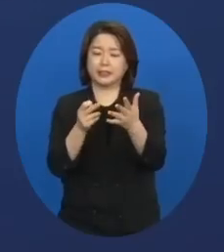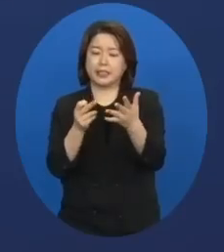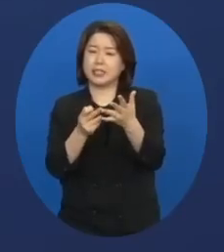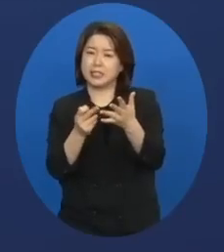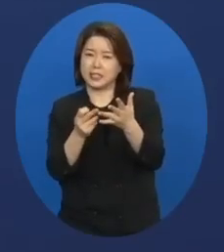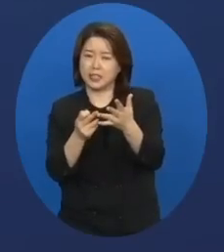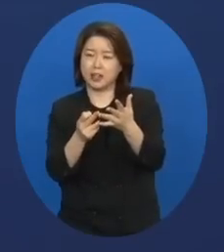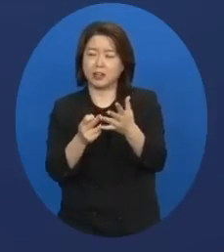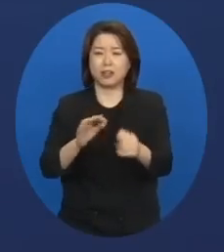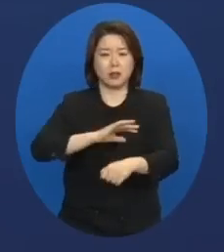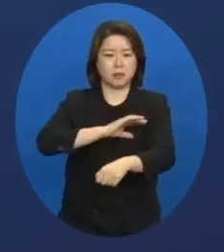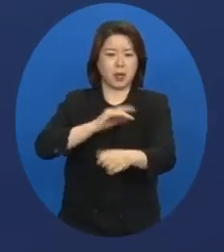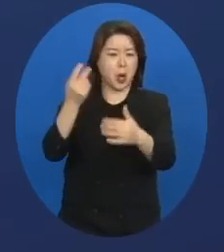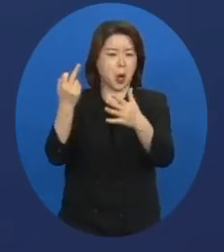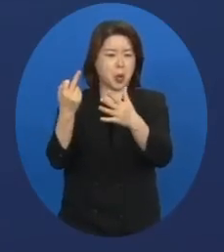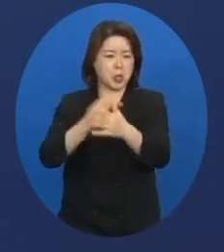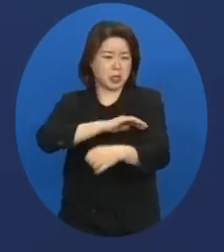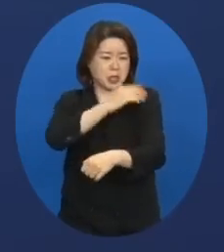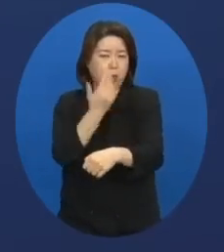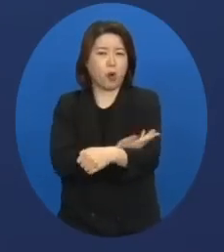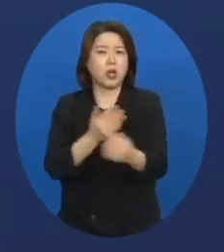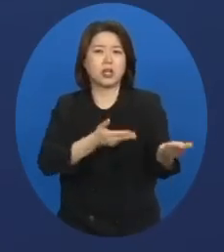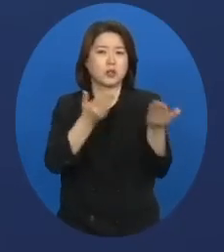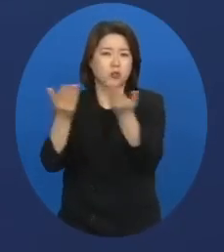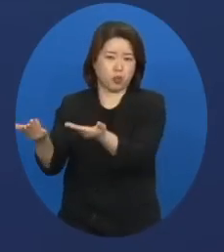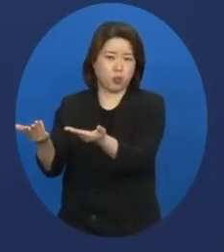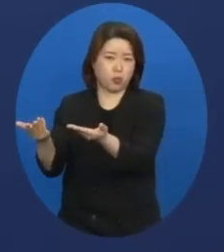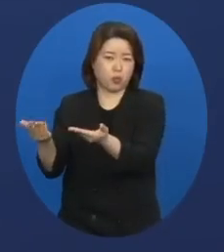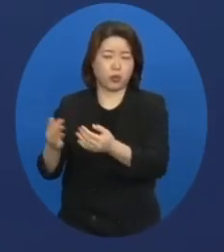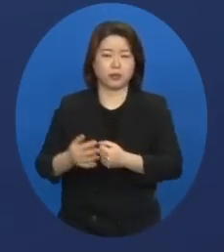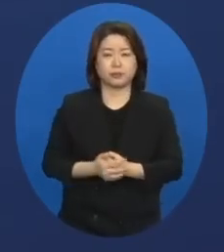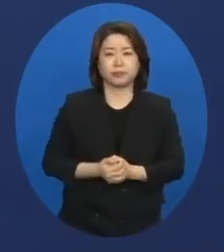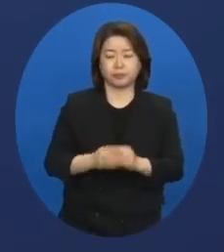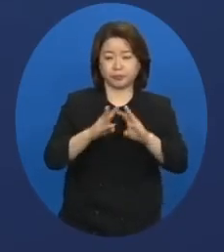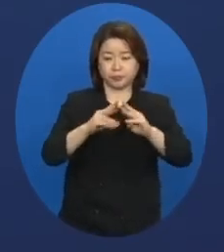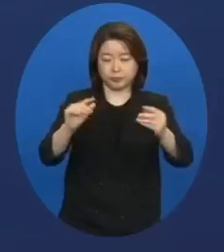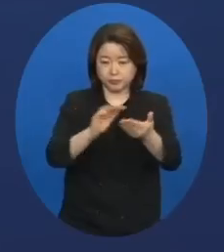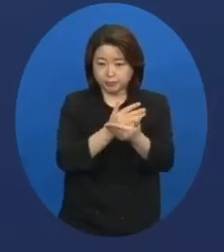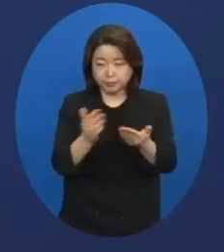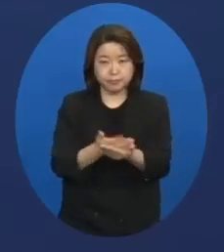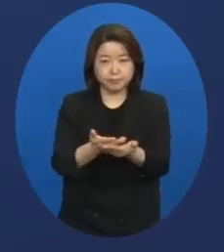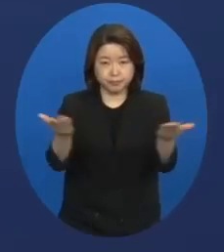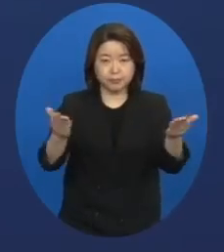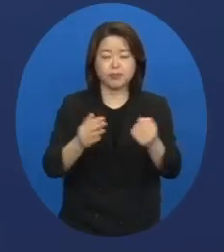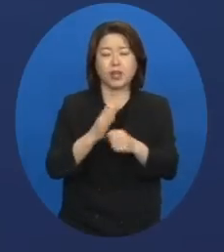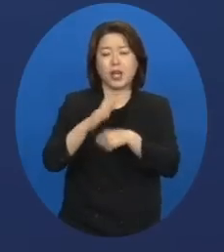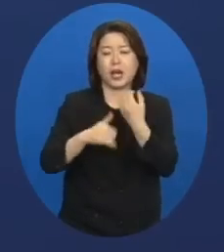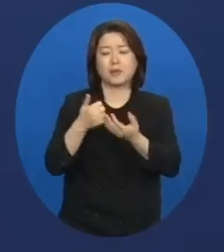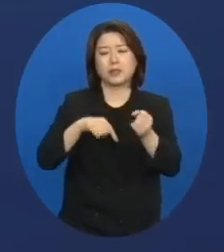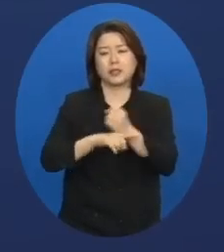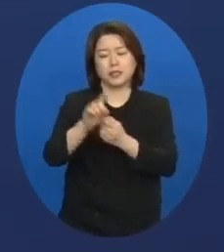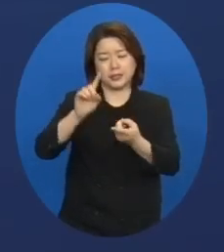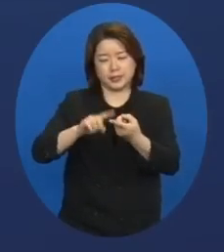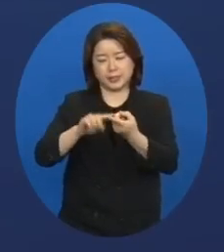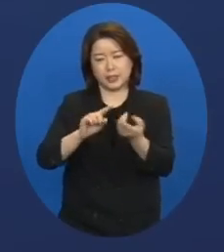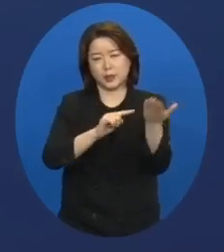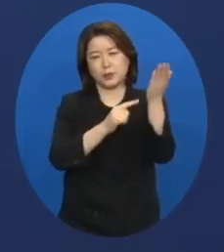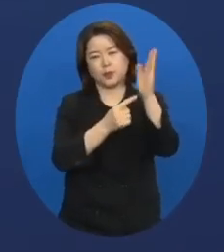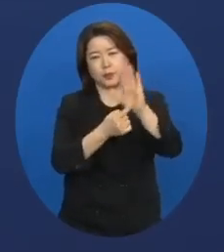줍니다. 오늘 이 땅 분배에도 그 하나님의 뜻이 그대로 나타나게